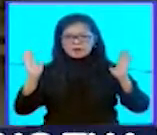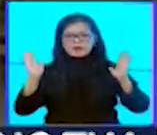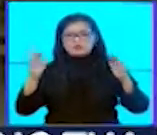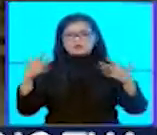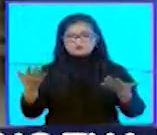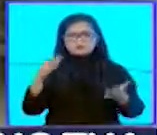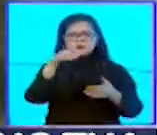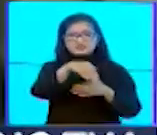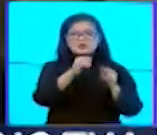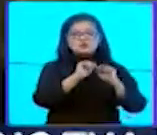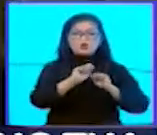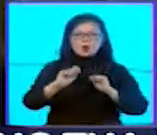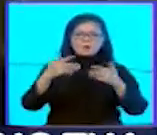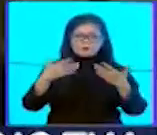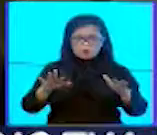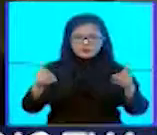kami buatkan jadwalnya.